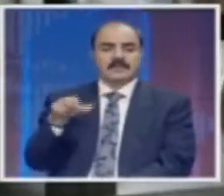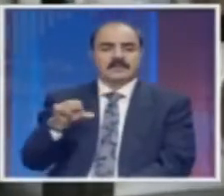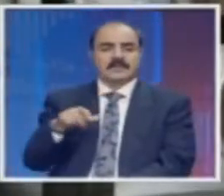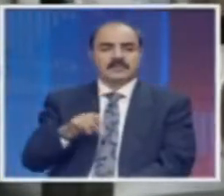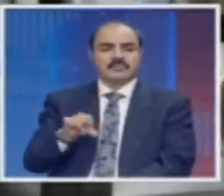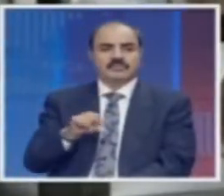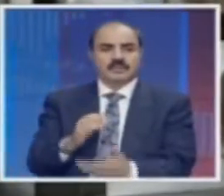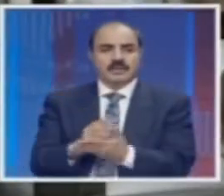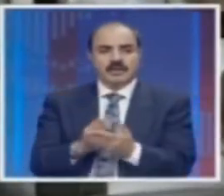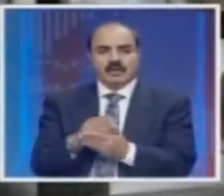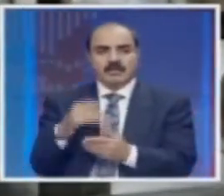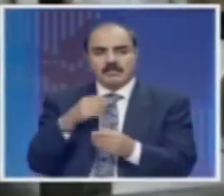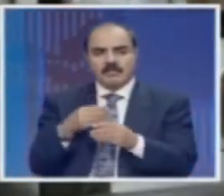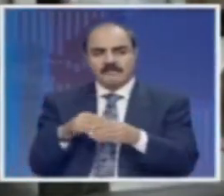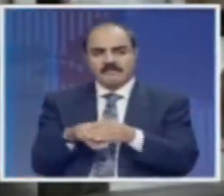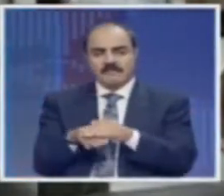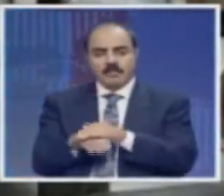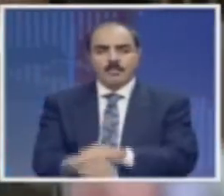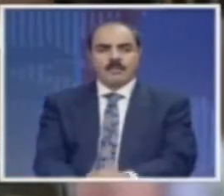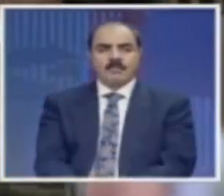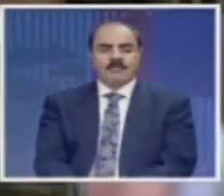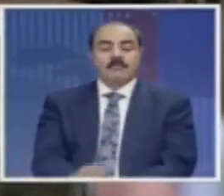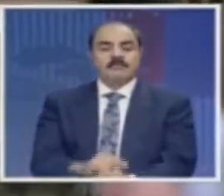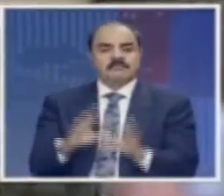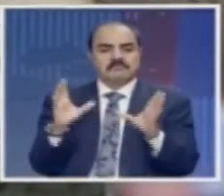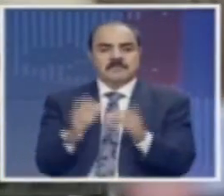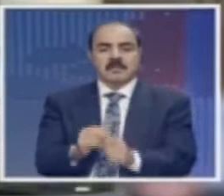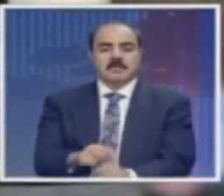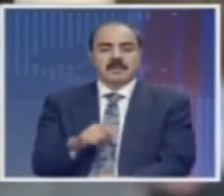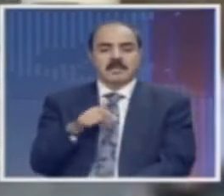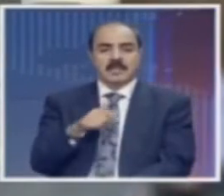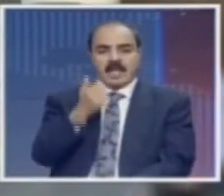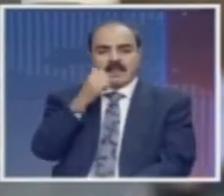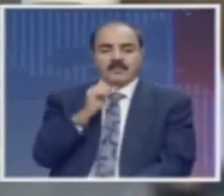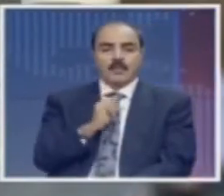6229 قضية إتجار في المواد المخدرة، ضبط خلالها